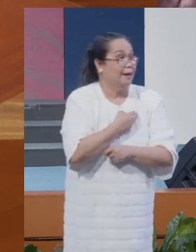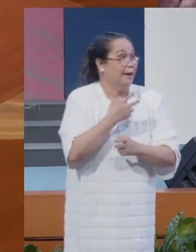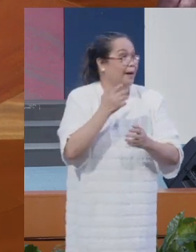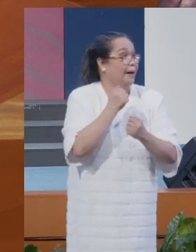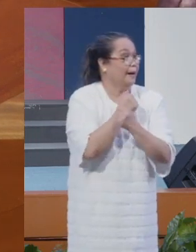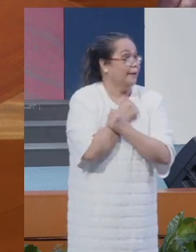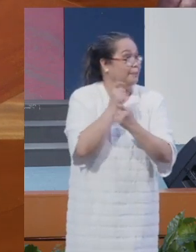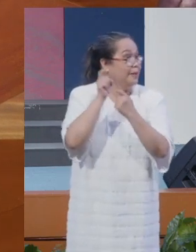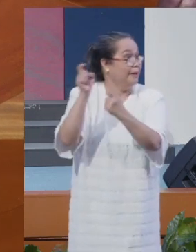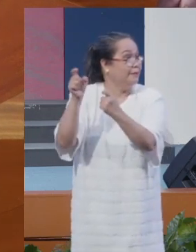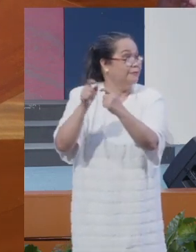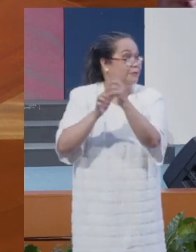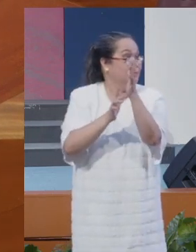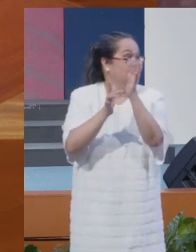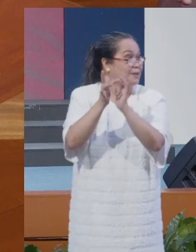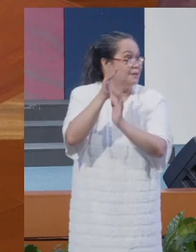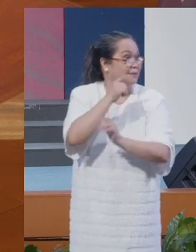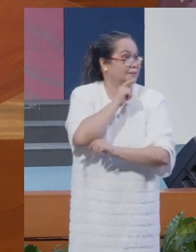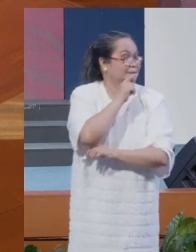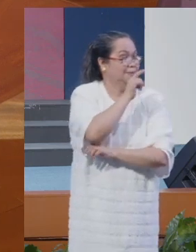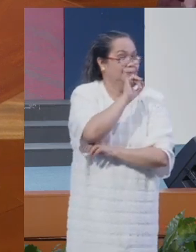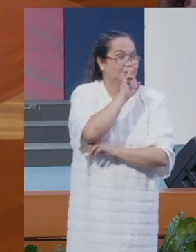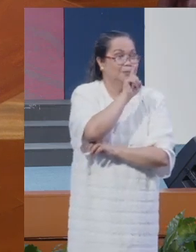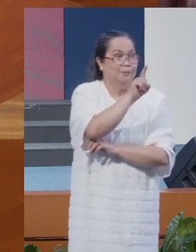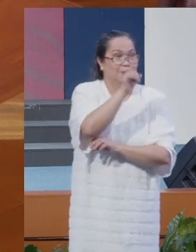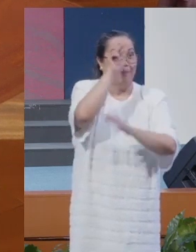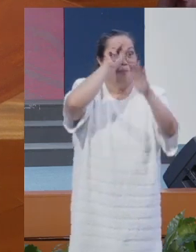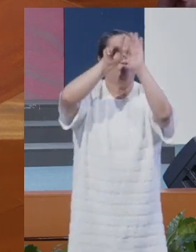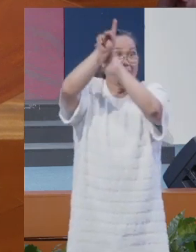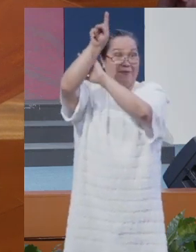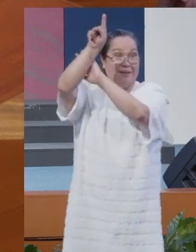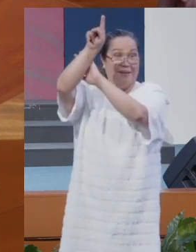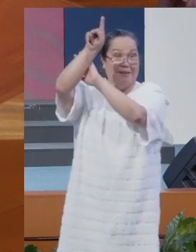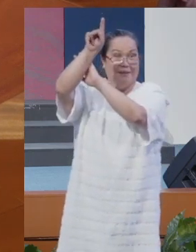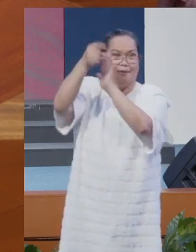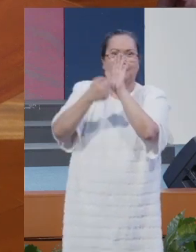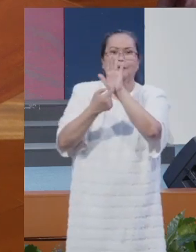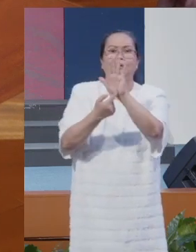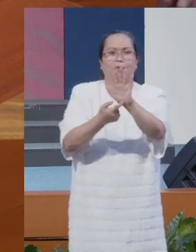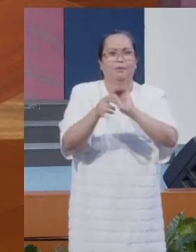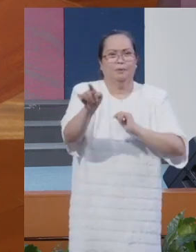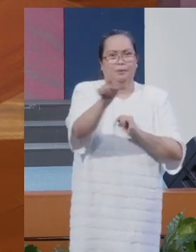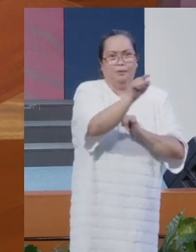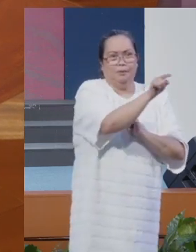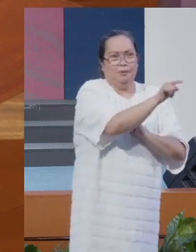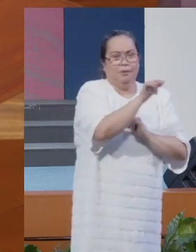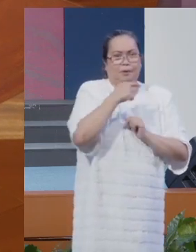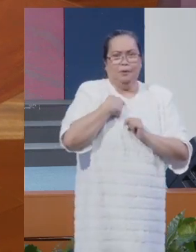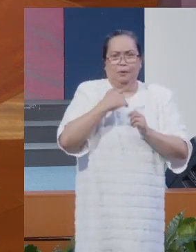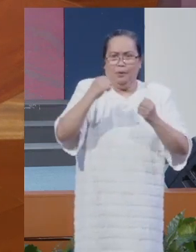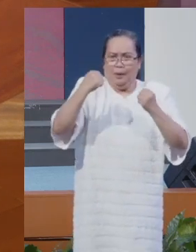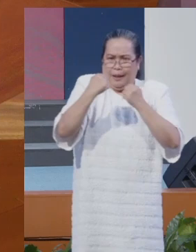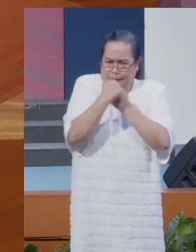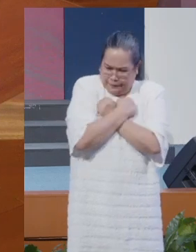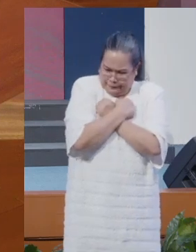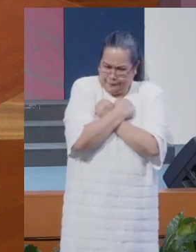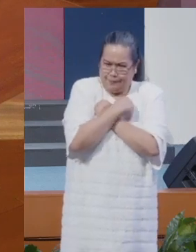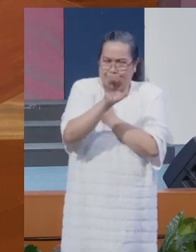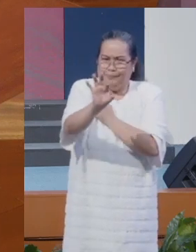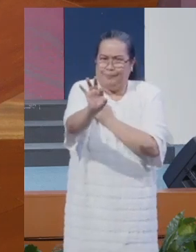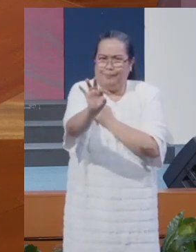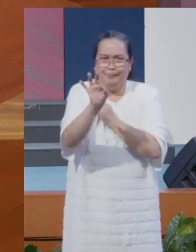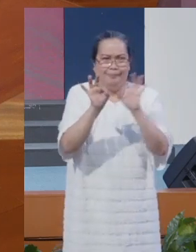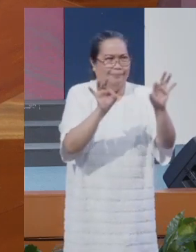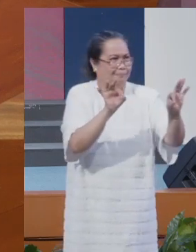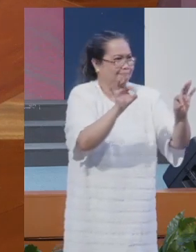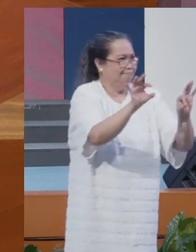bridegroom ay kalat na kalat sa kasulatan ng mga propeta na nagpapahiwatig din ng pag-ibig at pagpili ng Diyos ng kanyang